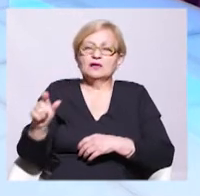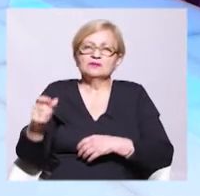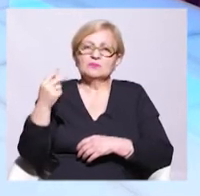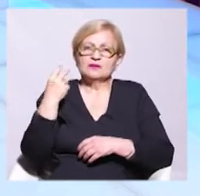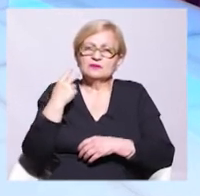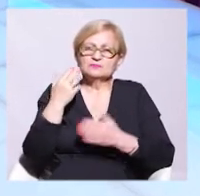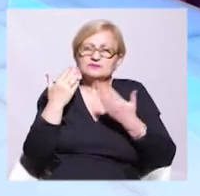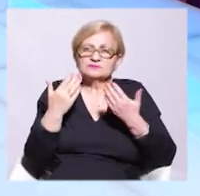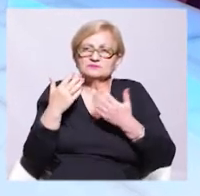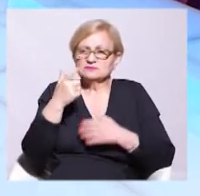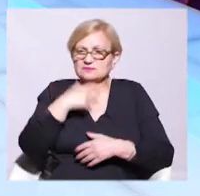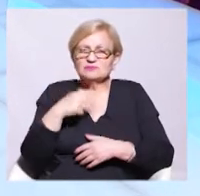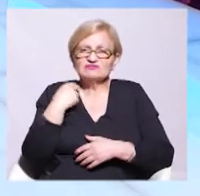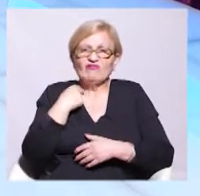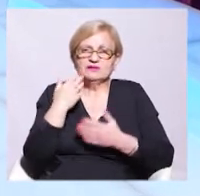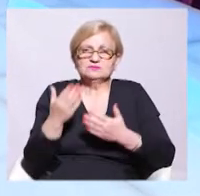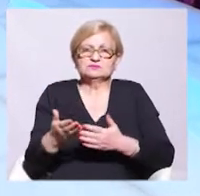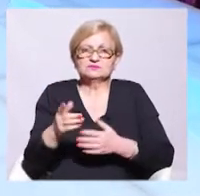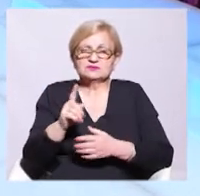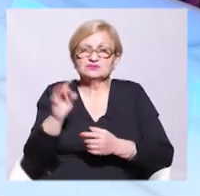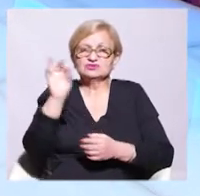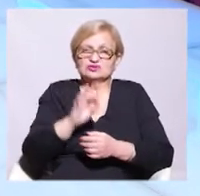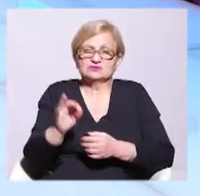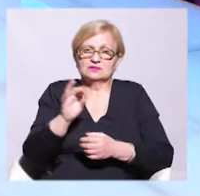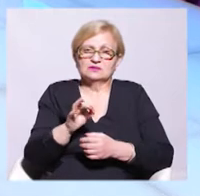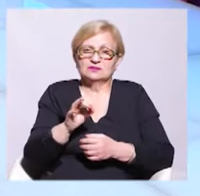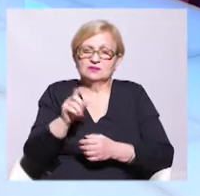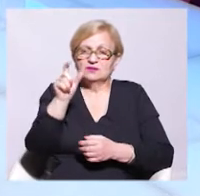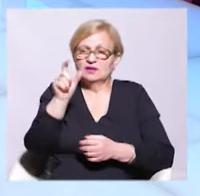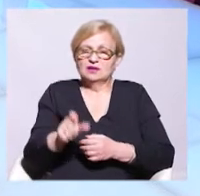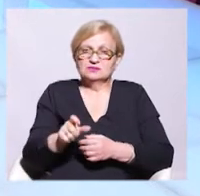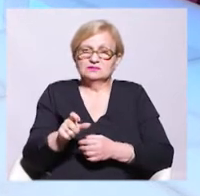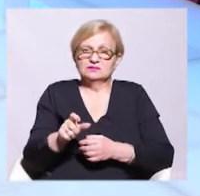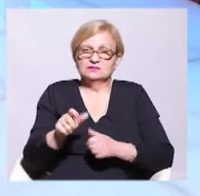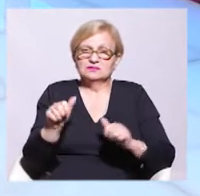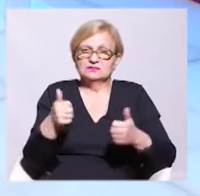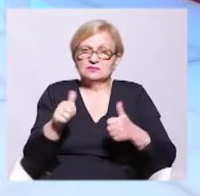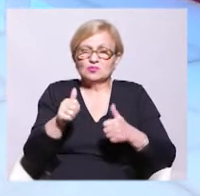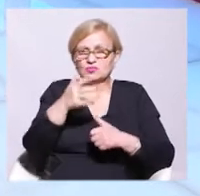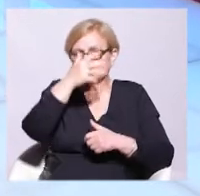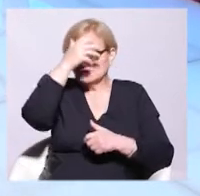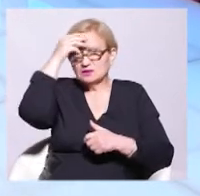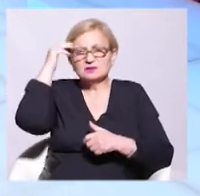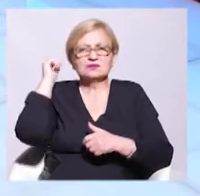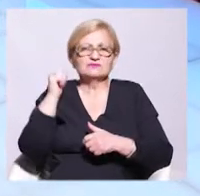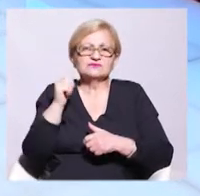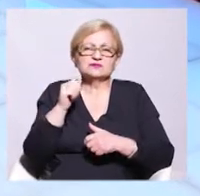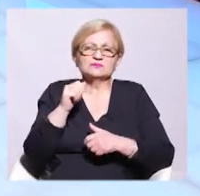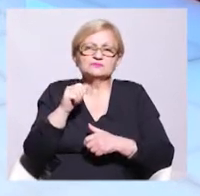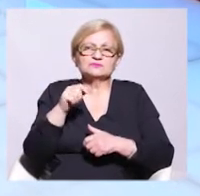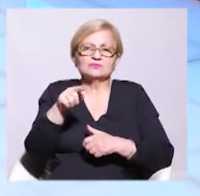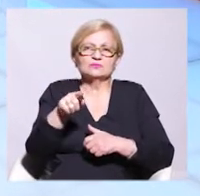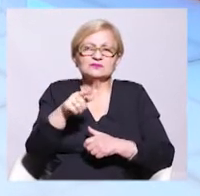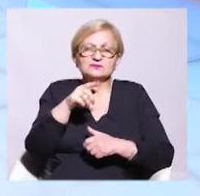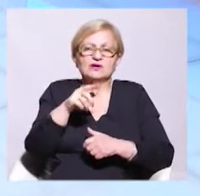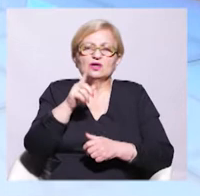ვალზე და იმის შესახებაც, ადამიანი როგორ ივიწყებს, რომ ის წუთისოფლის